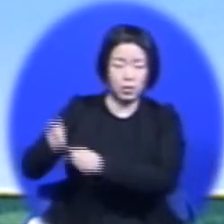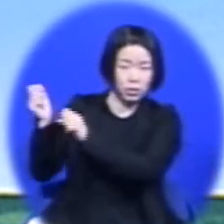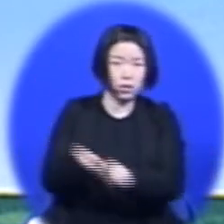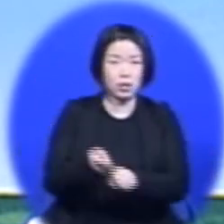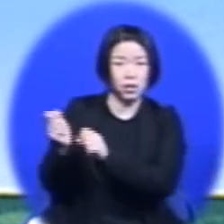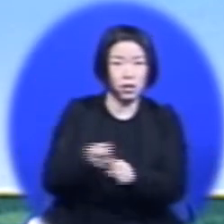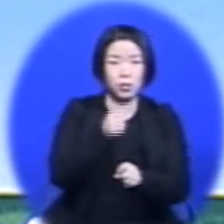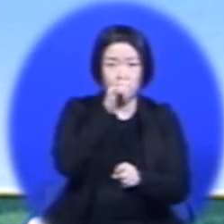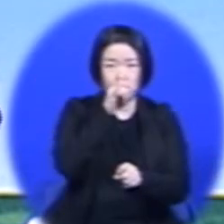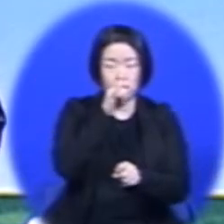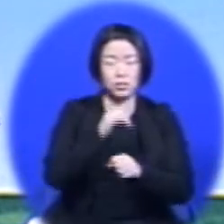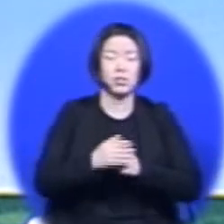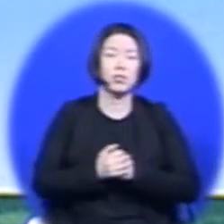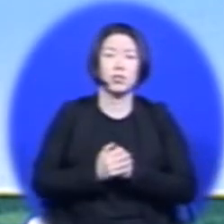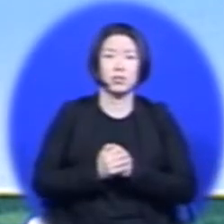있었습니다.